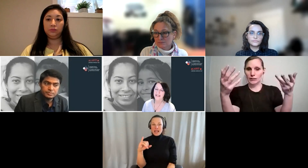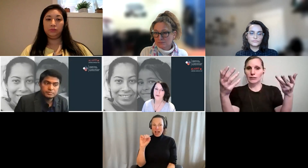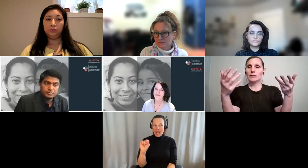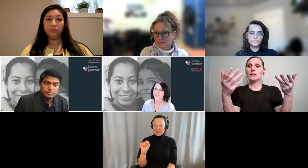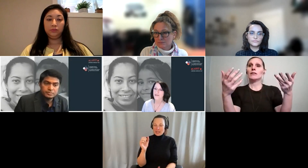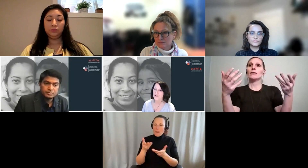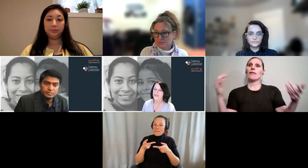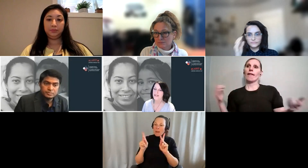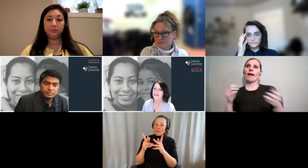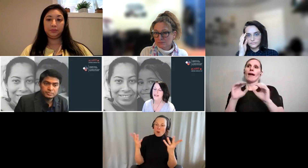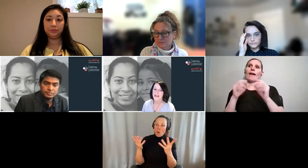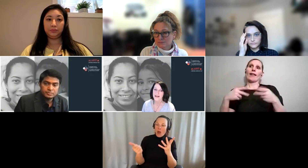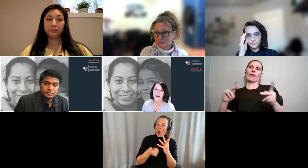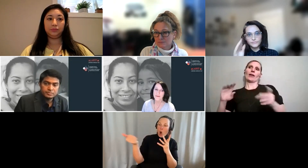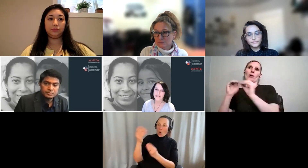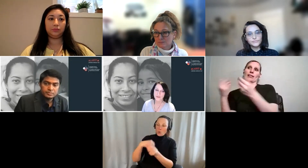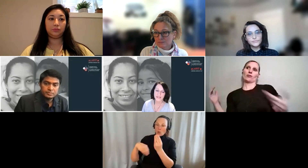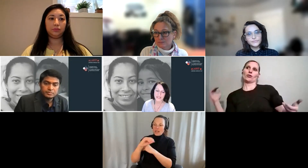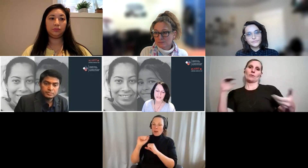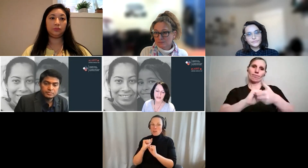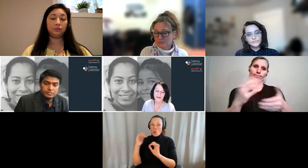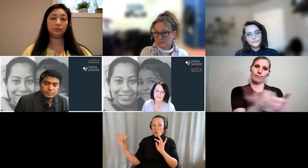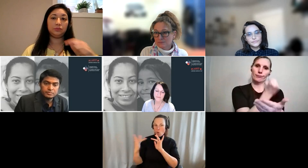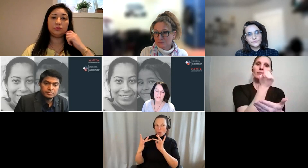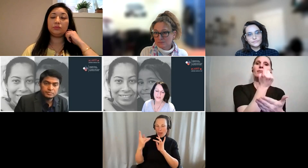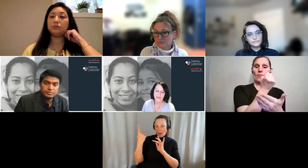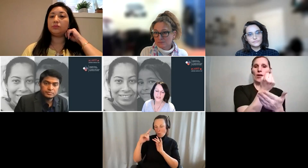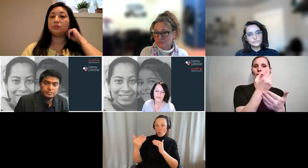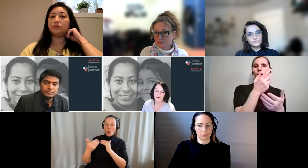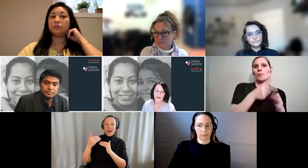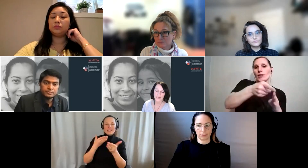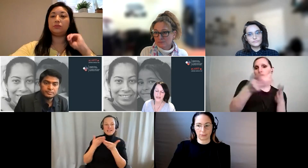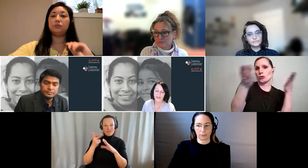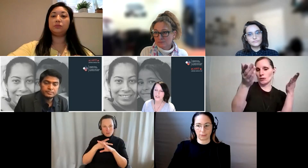se brancher dans ces services professionnels, mais de le faire